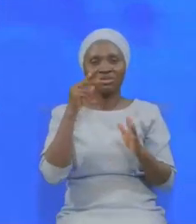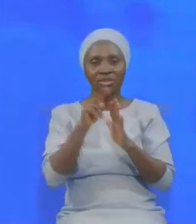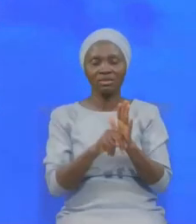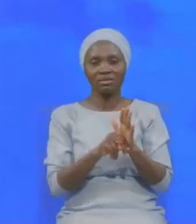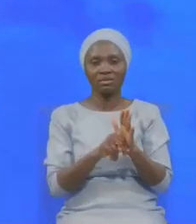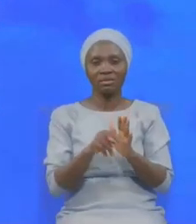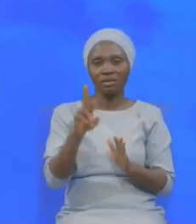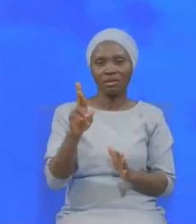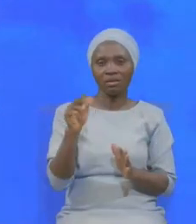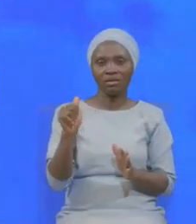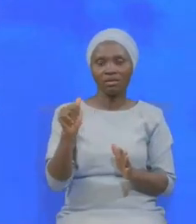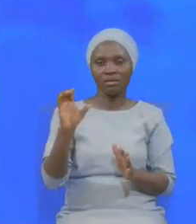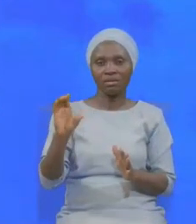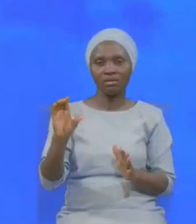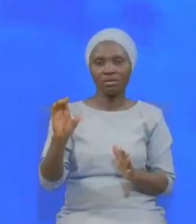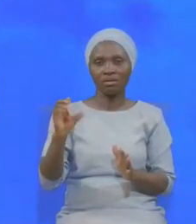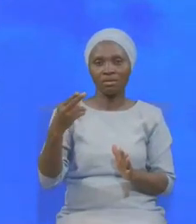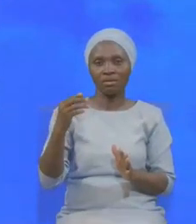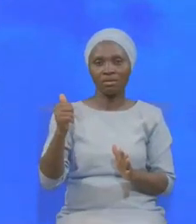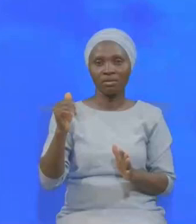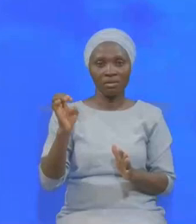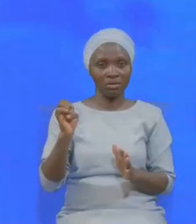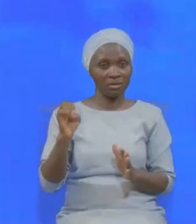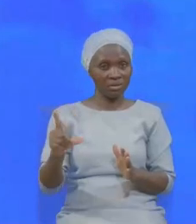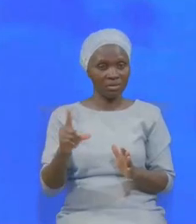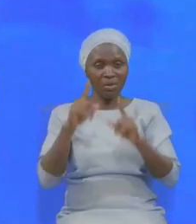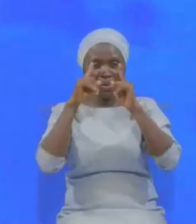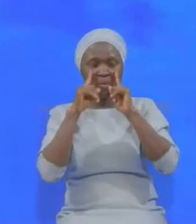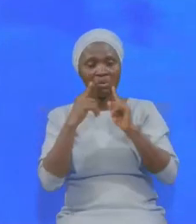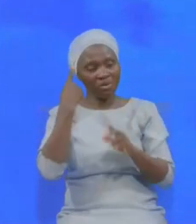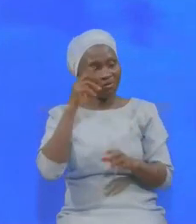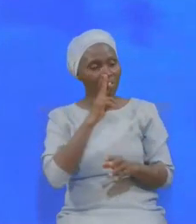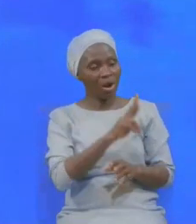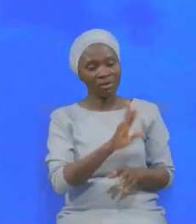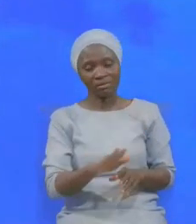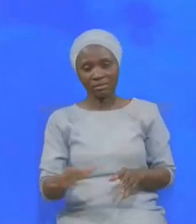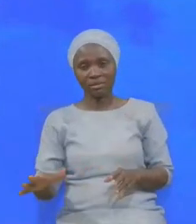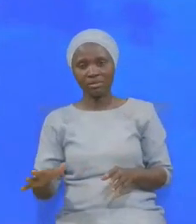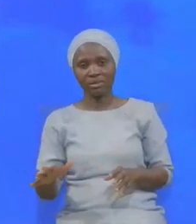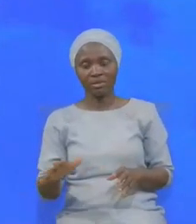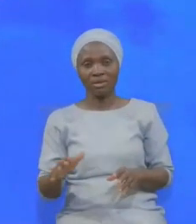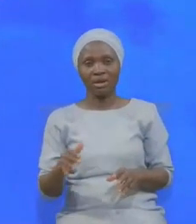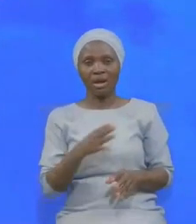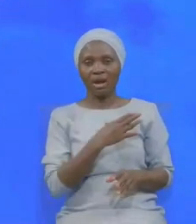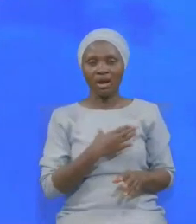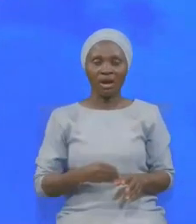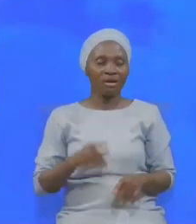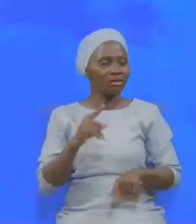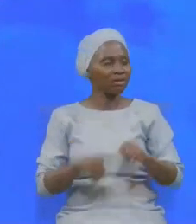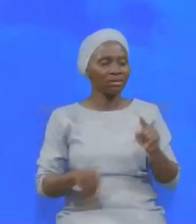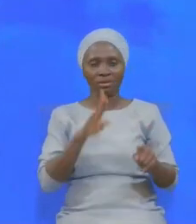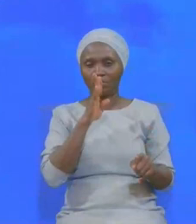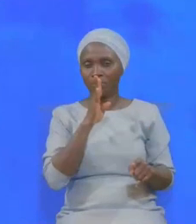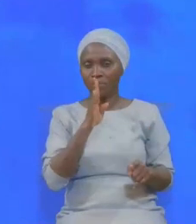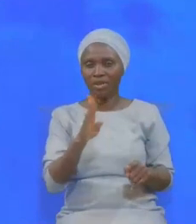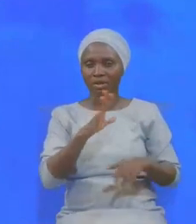Rachel pleure ses enfants. Elle refuse d'être consolée sur ses enfants, car